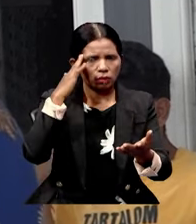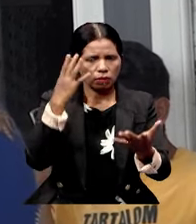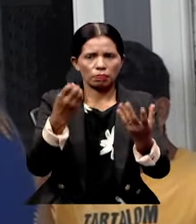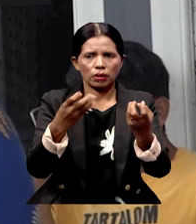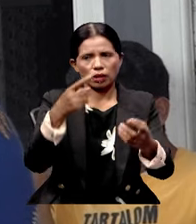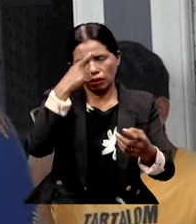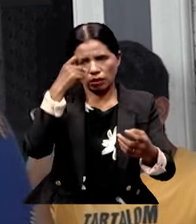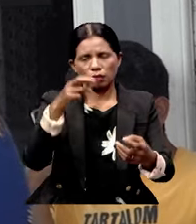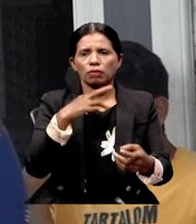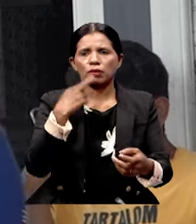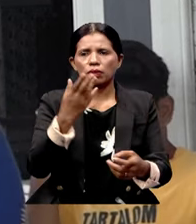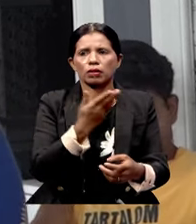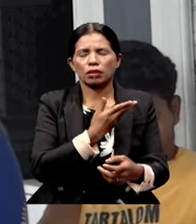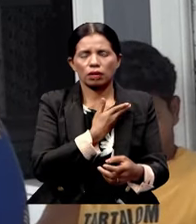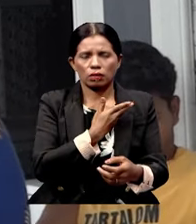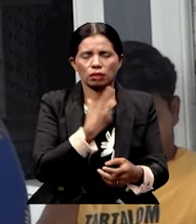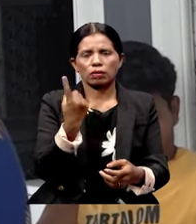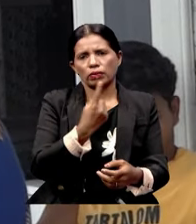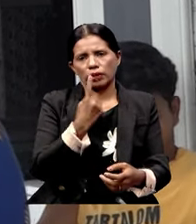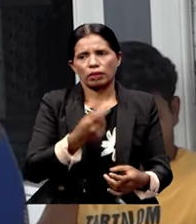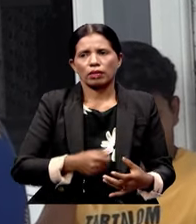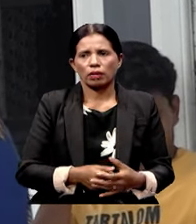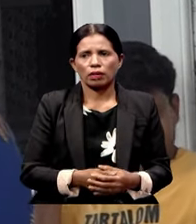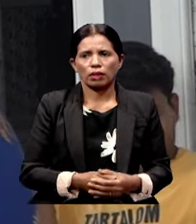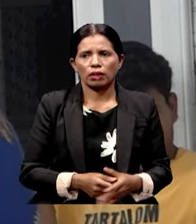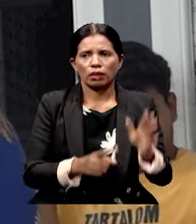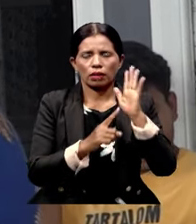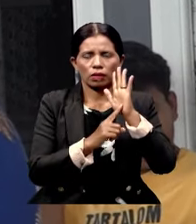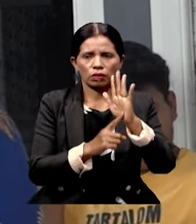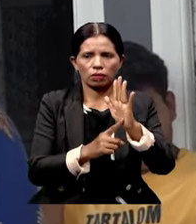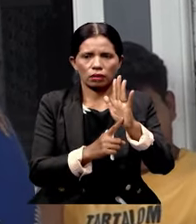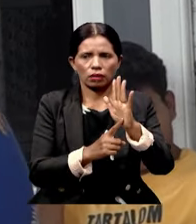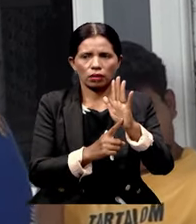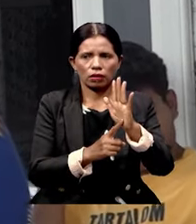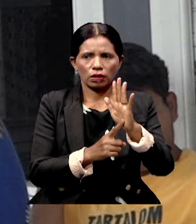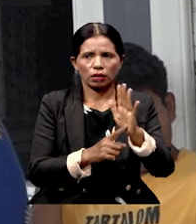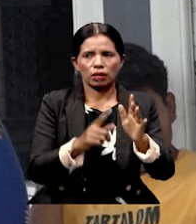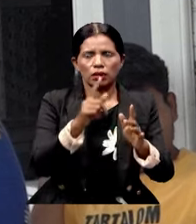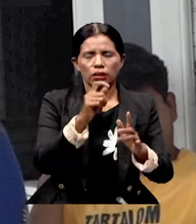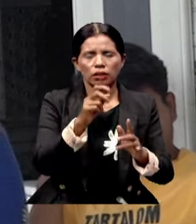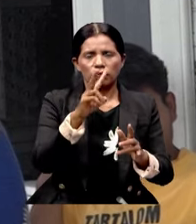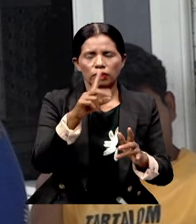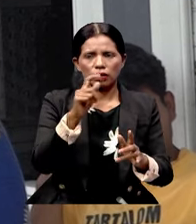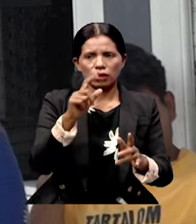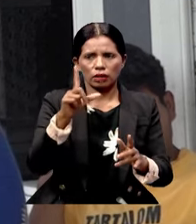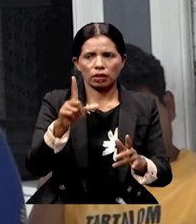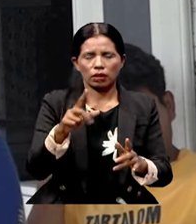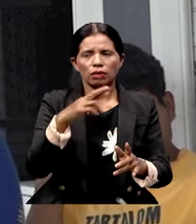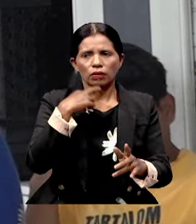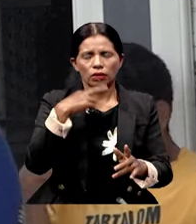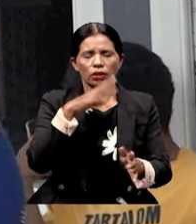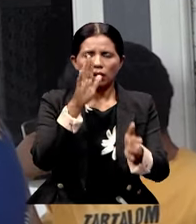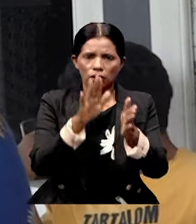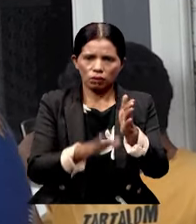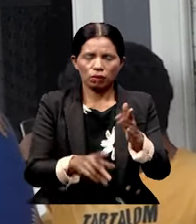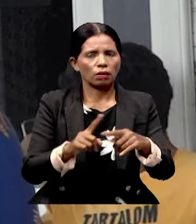fos ma folin sahela de be fosai at be tifitel dehan be fosne folin hatungona me